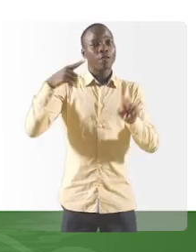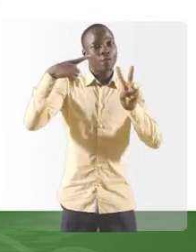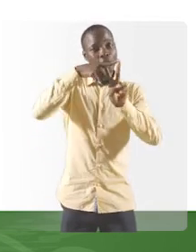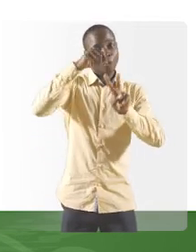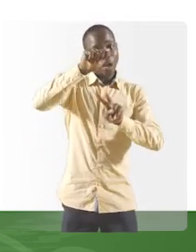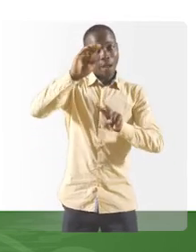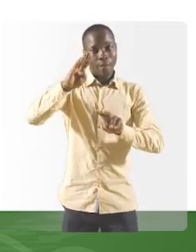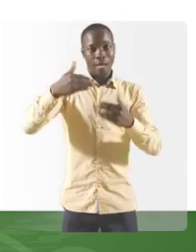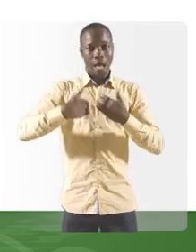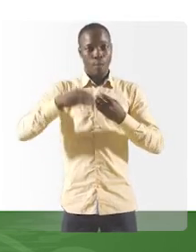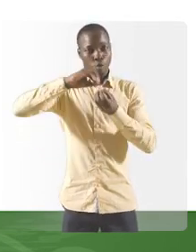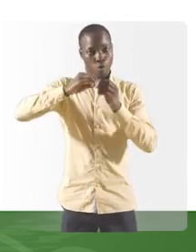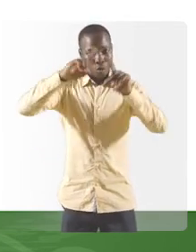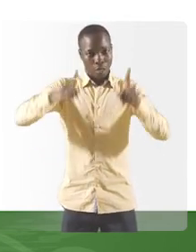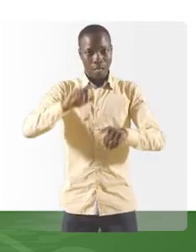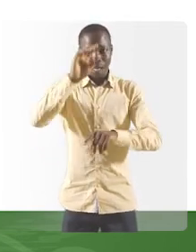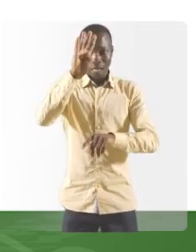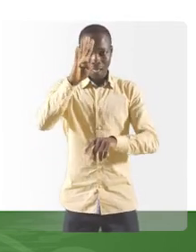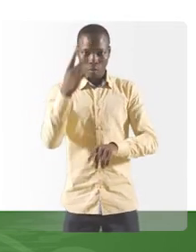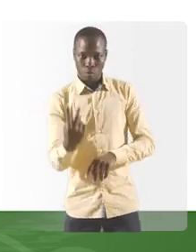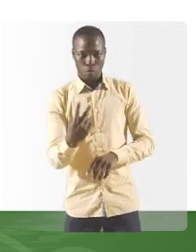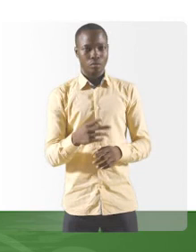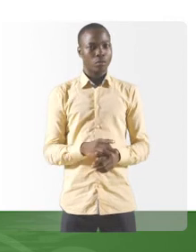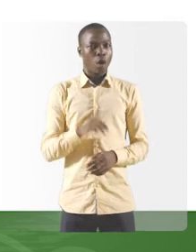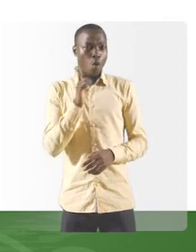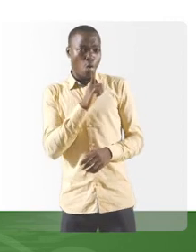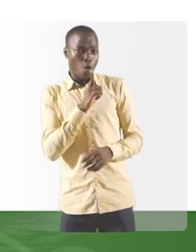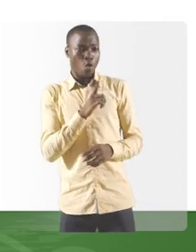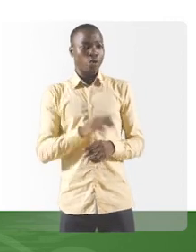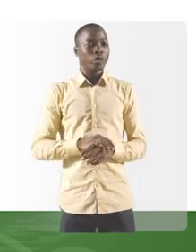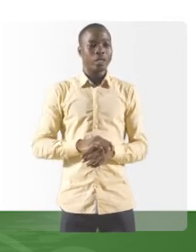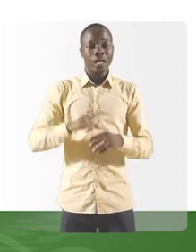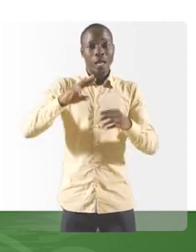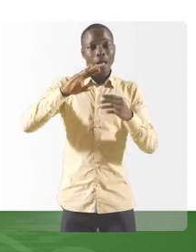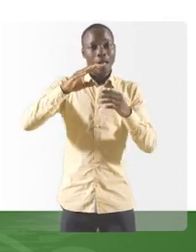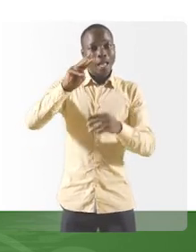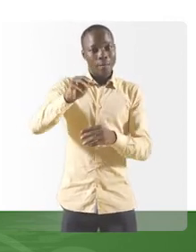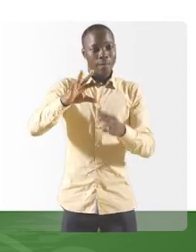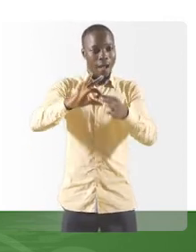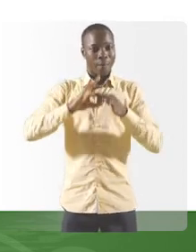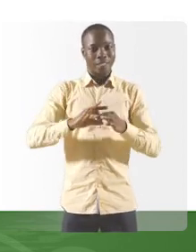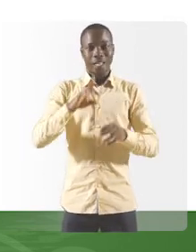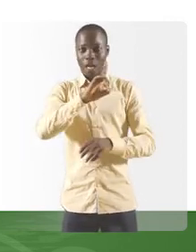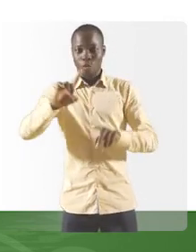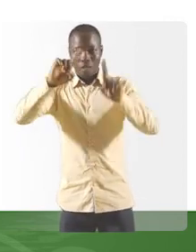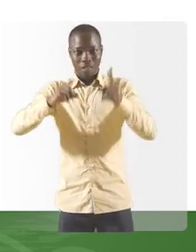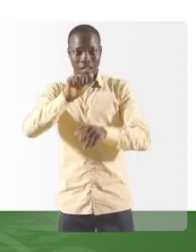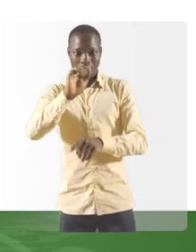4, 2. D'où M appartient à la droite AB équivaut